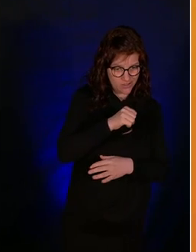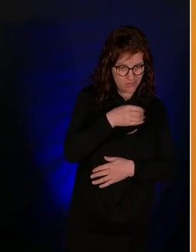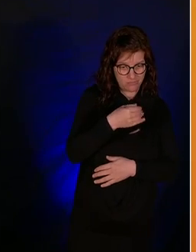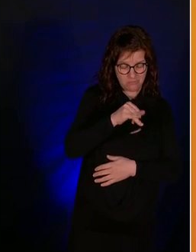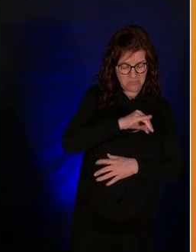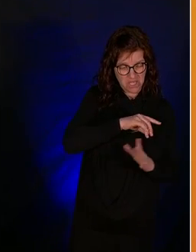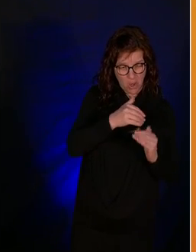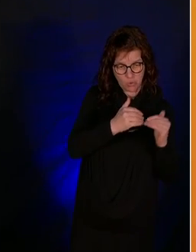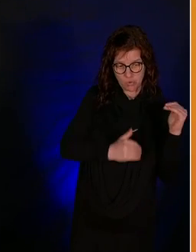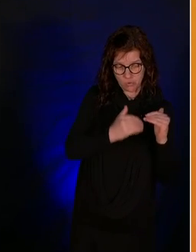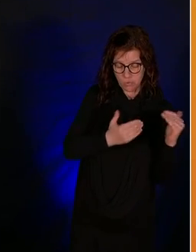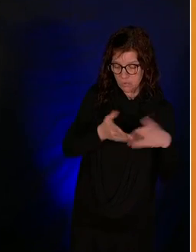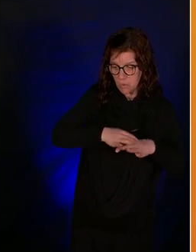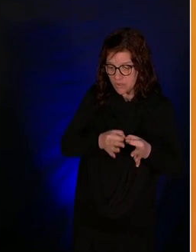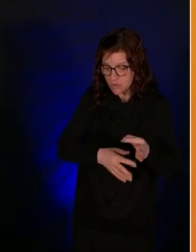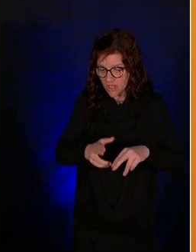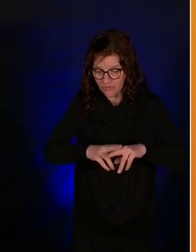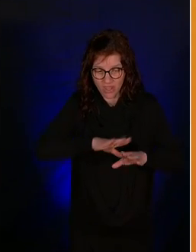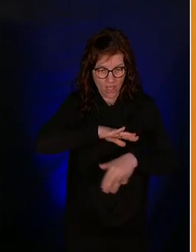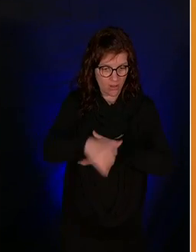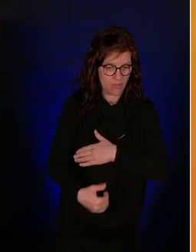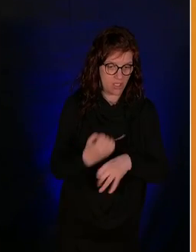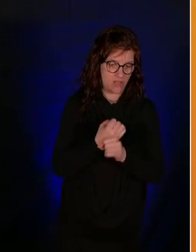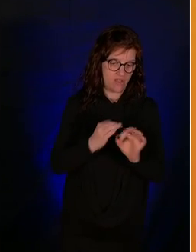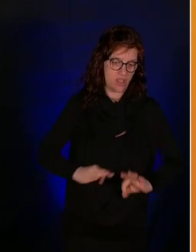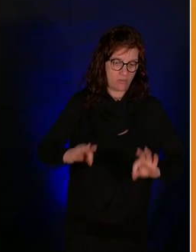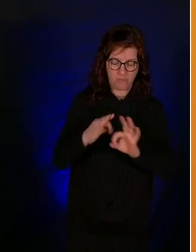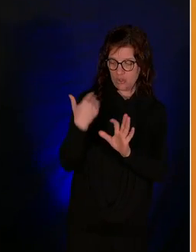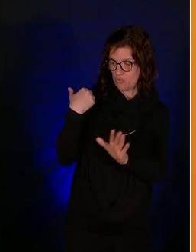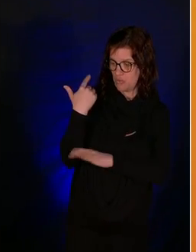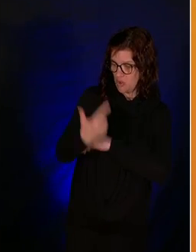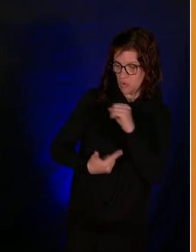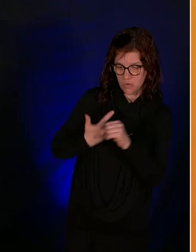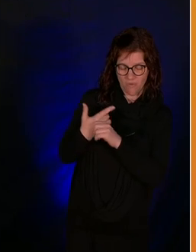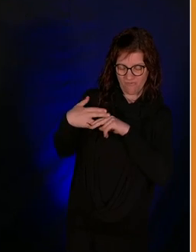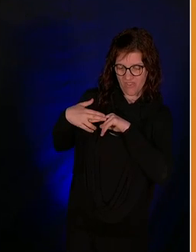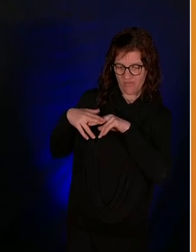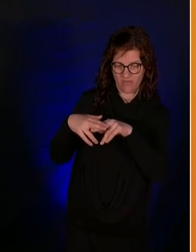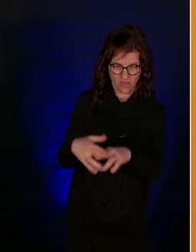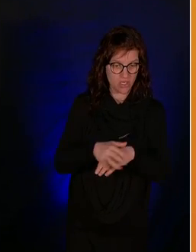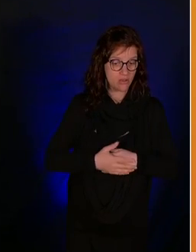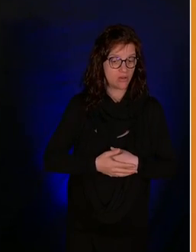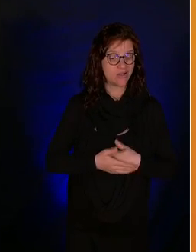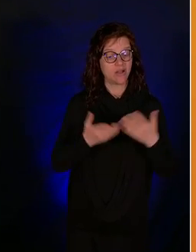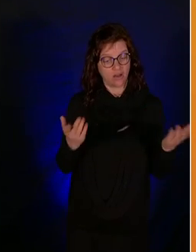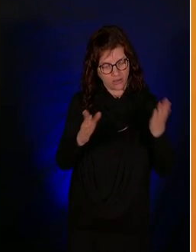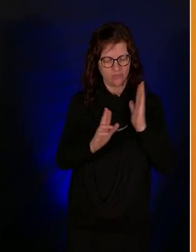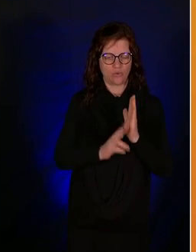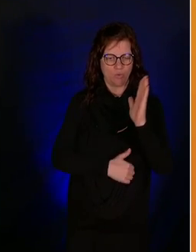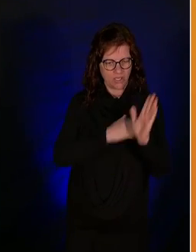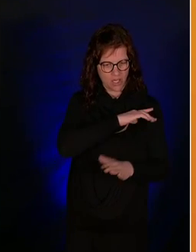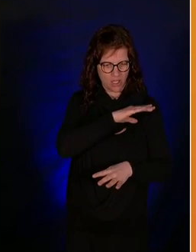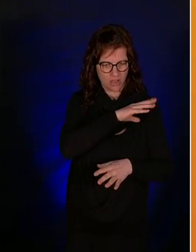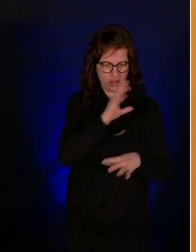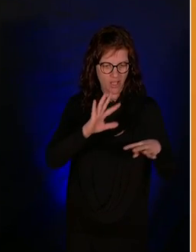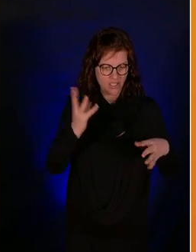donné. Ensuite, je me suis trouvé sans emploi depuis 2 ans avec de trouver un contrat d'insertion professionnelle,